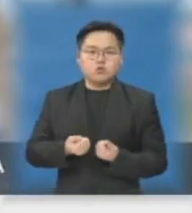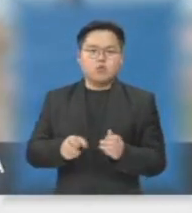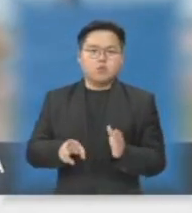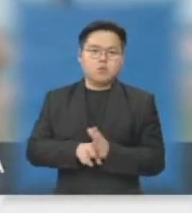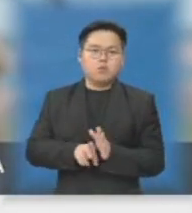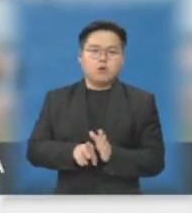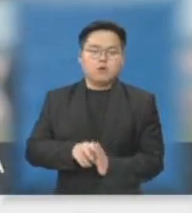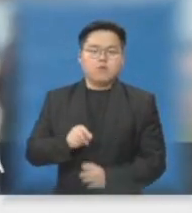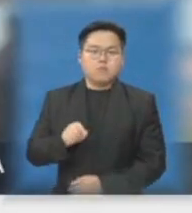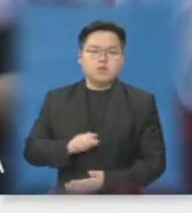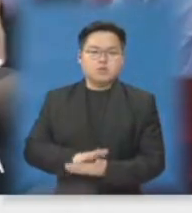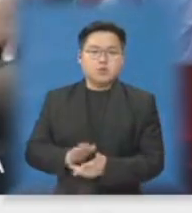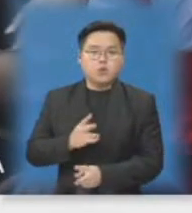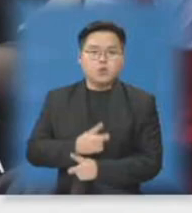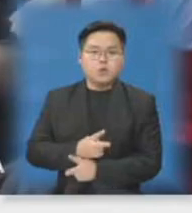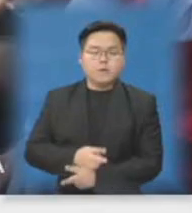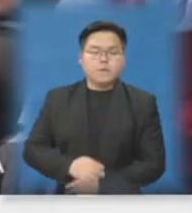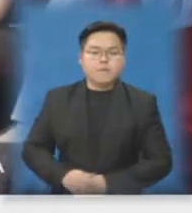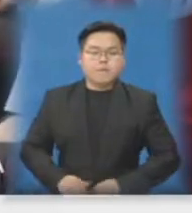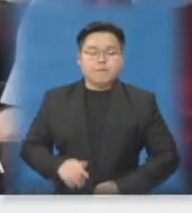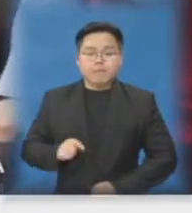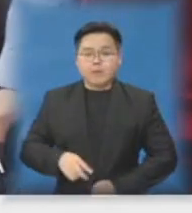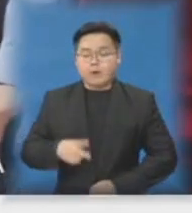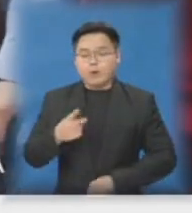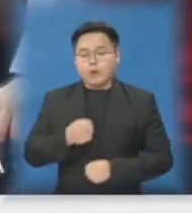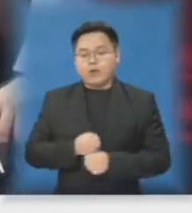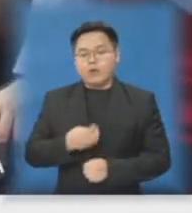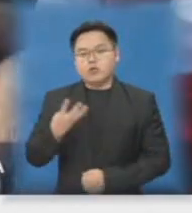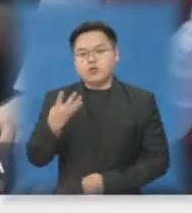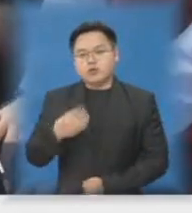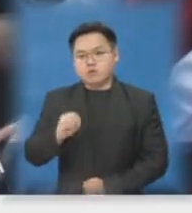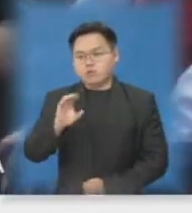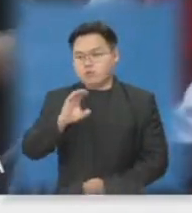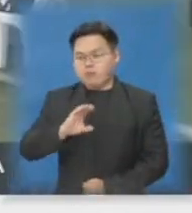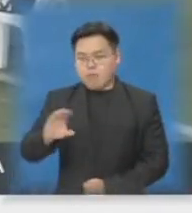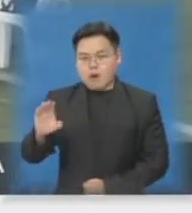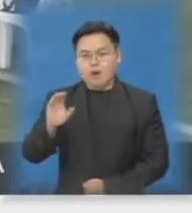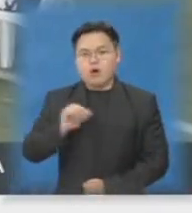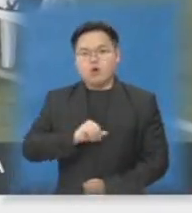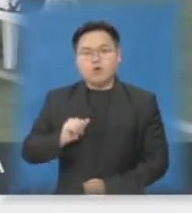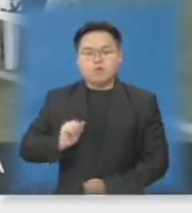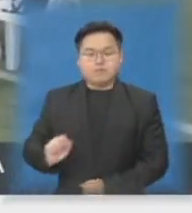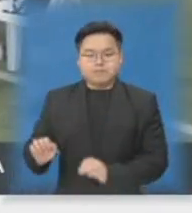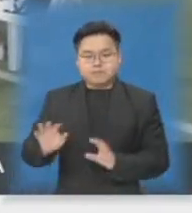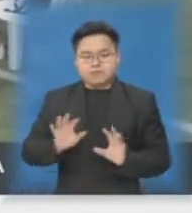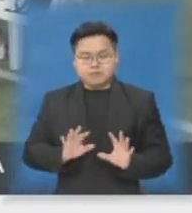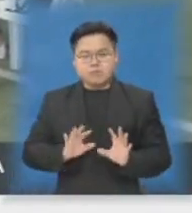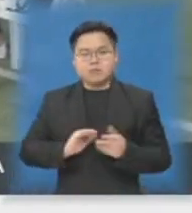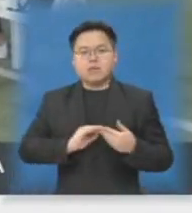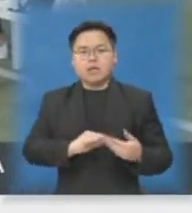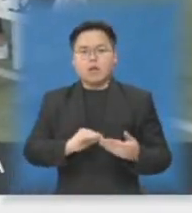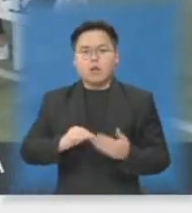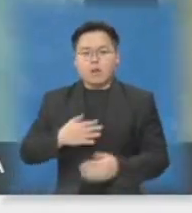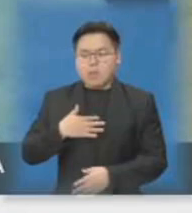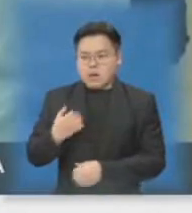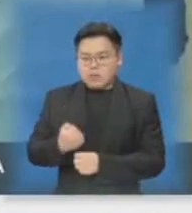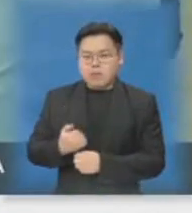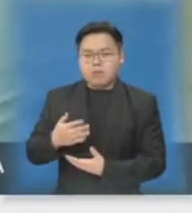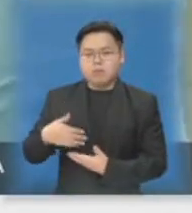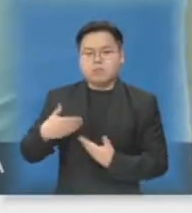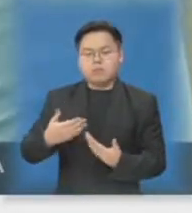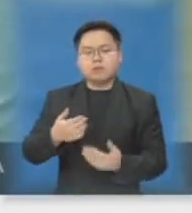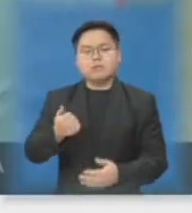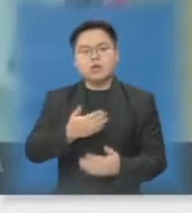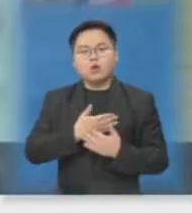үйл ажиллагаанууд явагдаж байна. Тус үйл ажиллагаанд 40 орчим ажил олгогч аж ахуй нэгж байгууллагууд оролцож цагийн ажлыг танилцуулж 6 сайн дурын